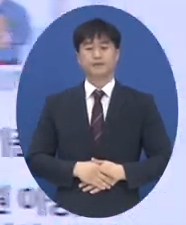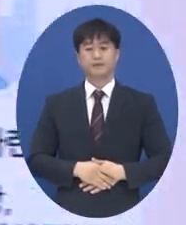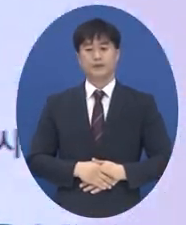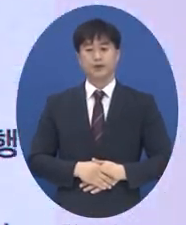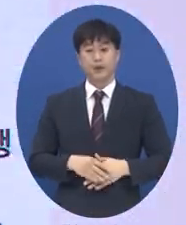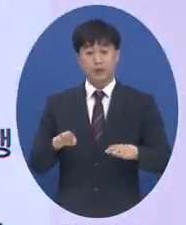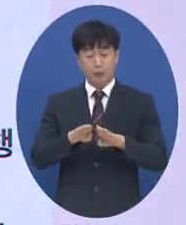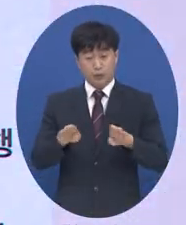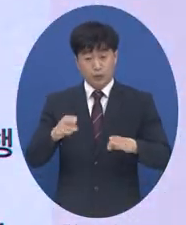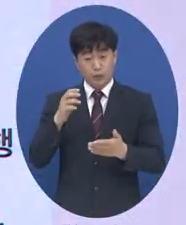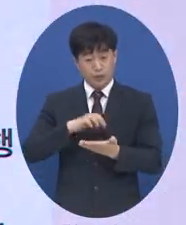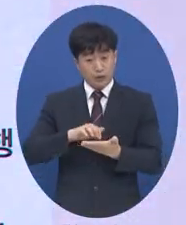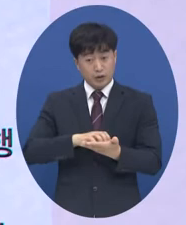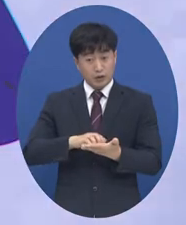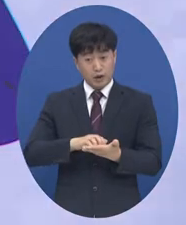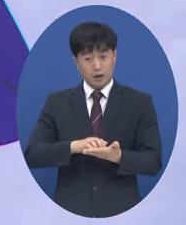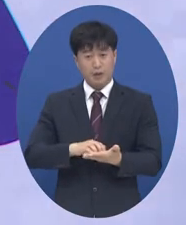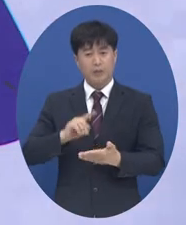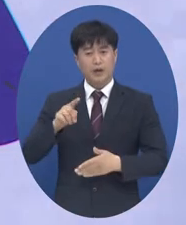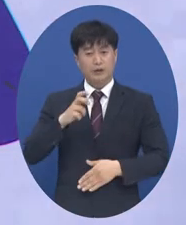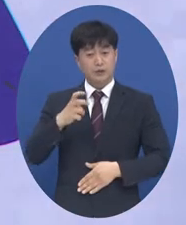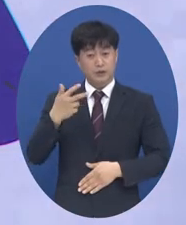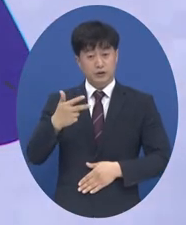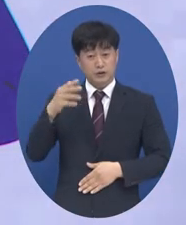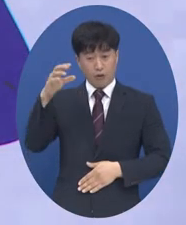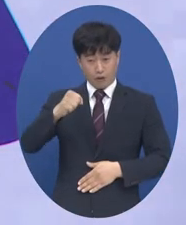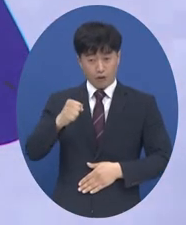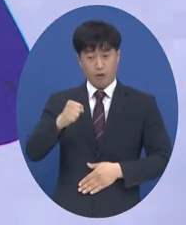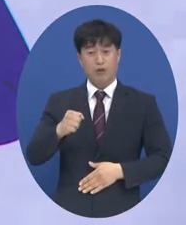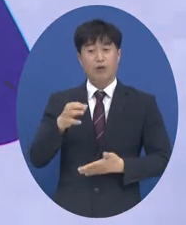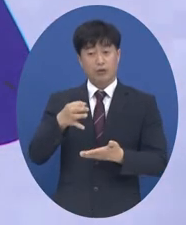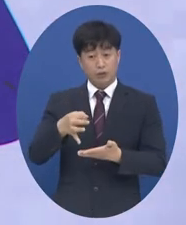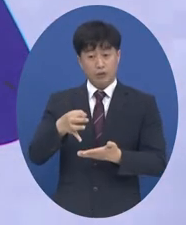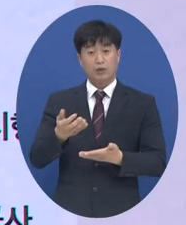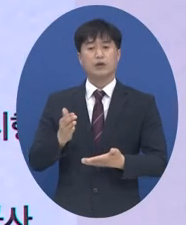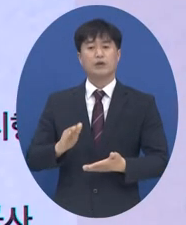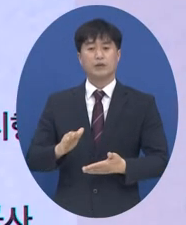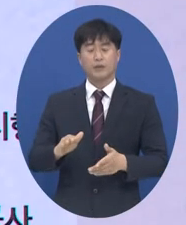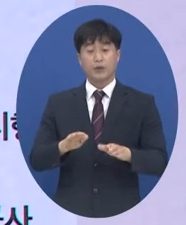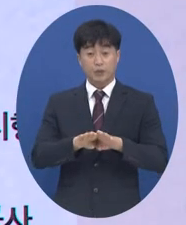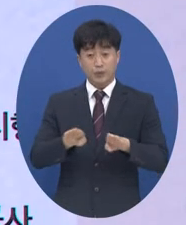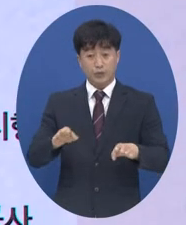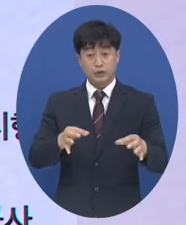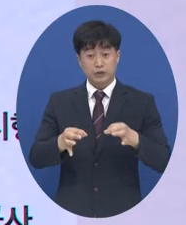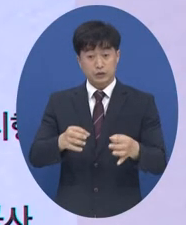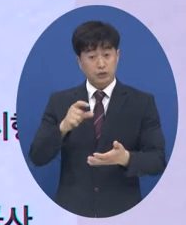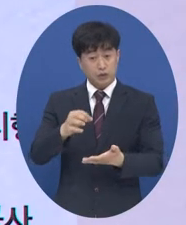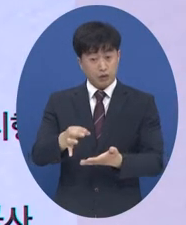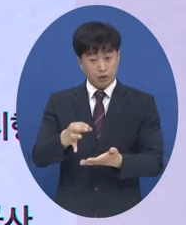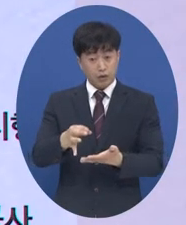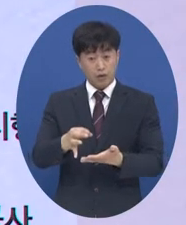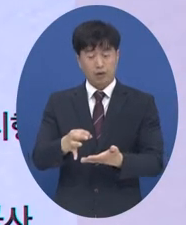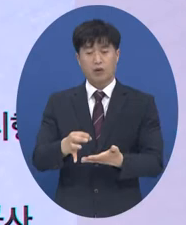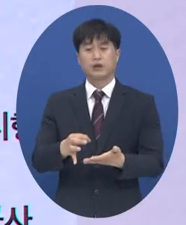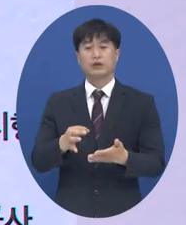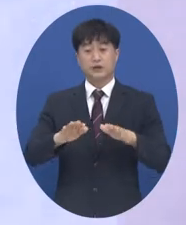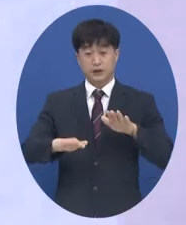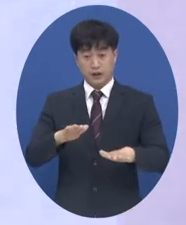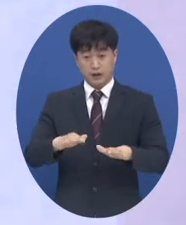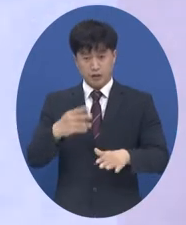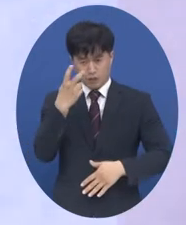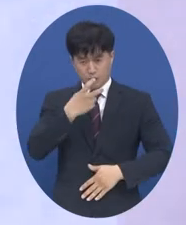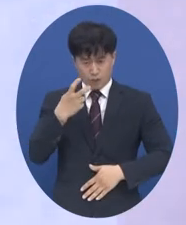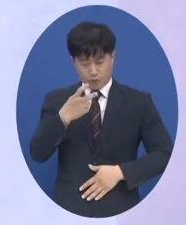표준품셈 으로는 총 127억 원의 공사비가 될지 만 표준 시장 단가와 의 차액만큼 이 은과 일간 관리비를 조정해